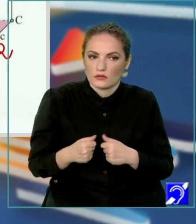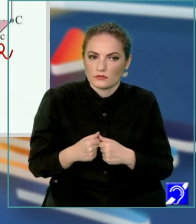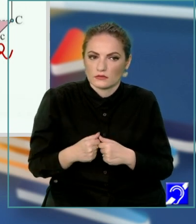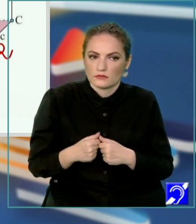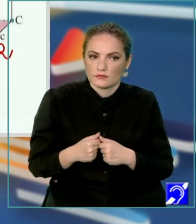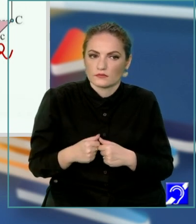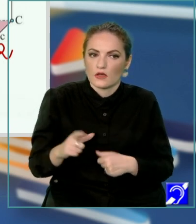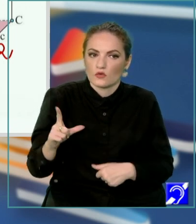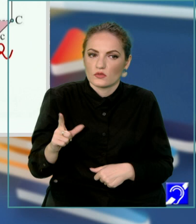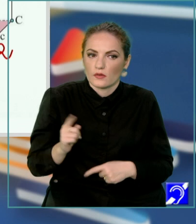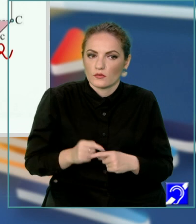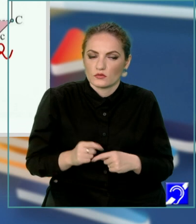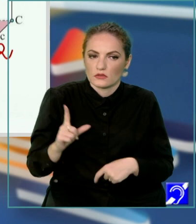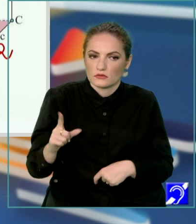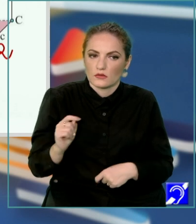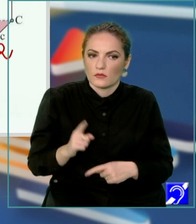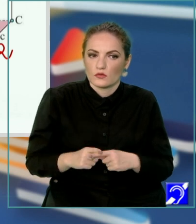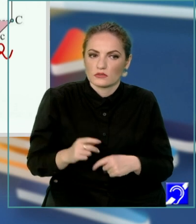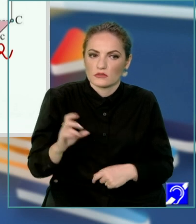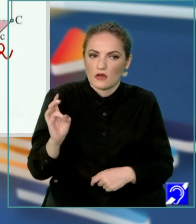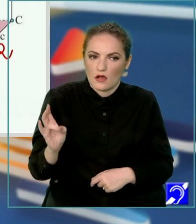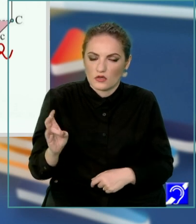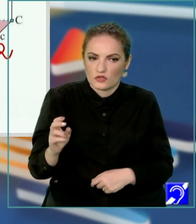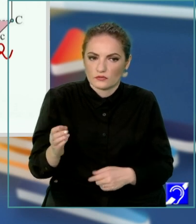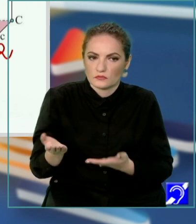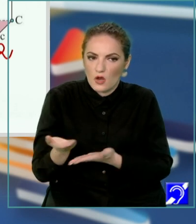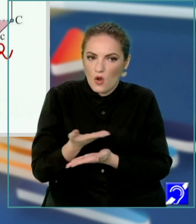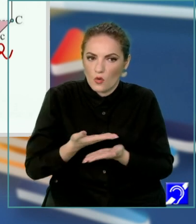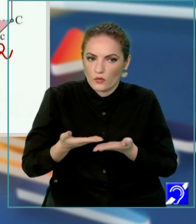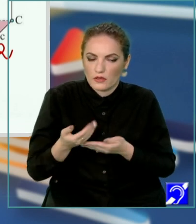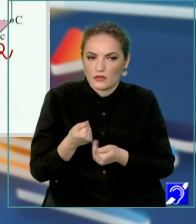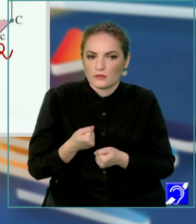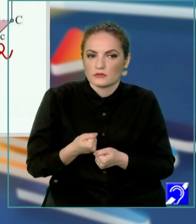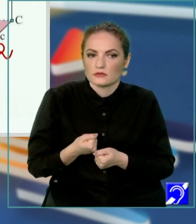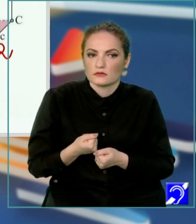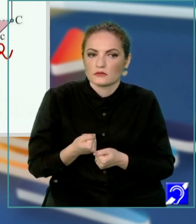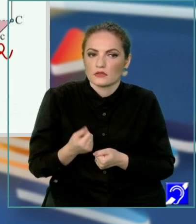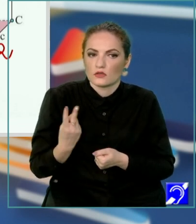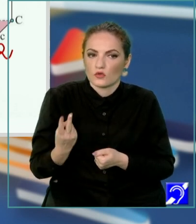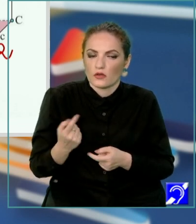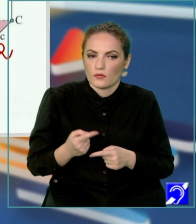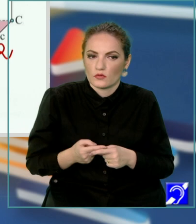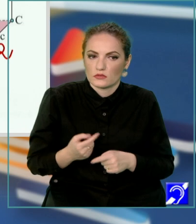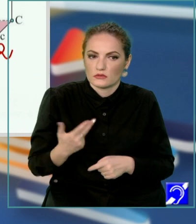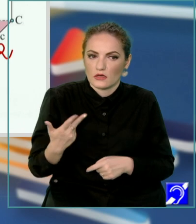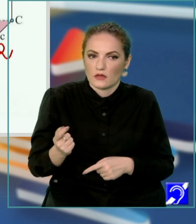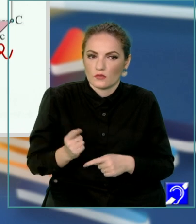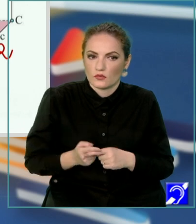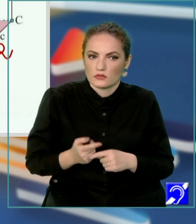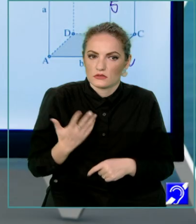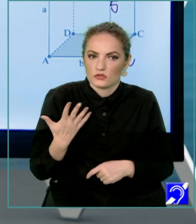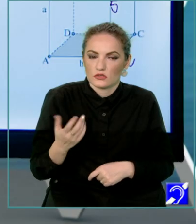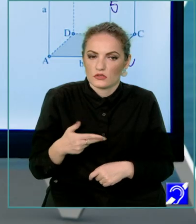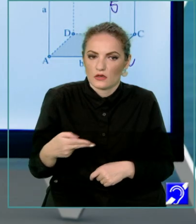lungime plus lățime plus înălțimea prin înlocuirea numerică 2 plus 3 plus 5 egal 10